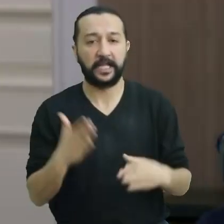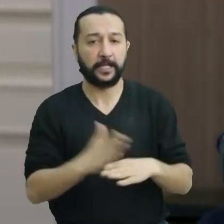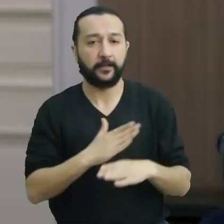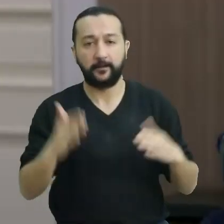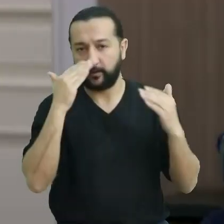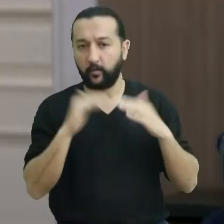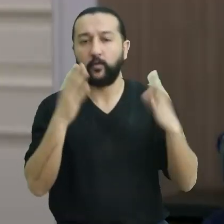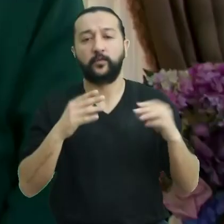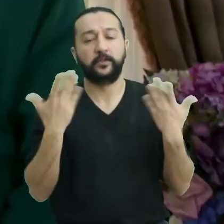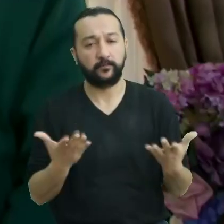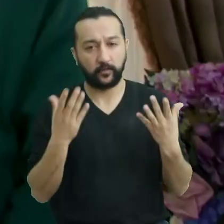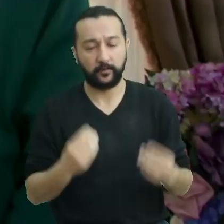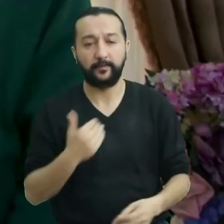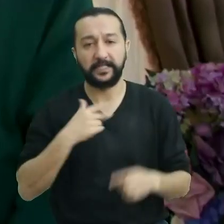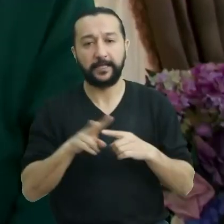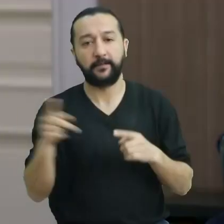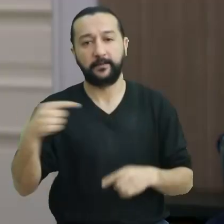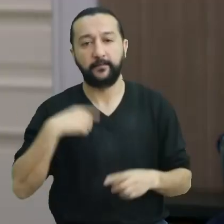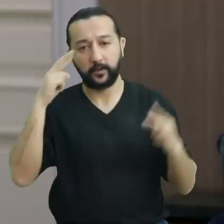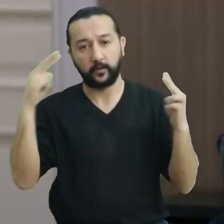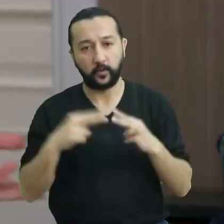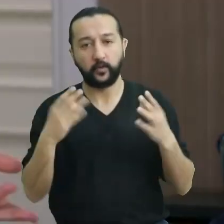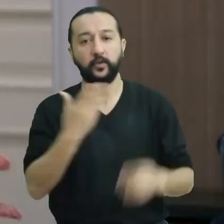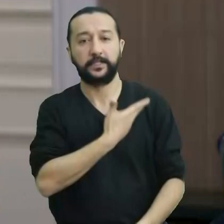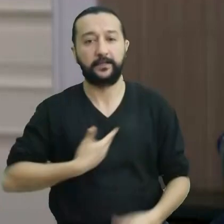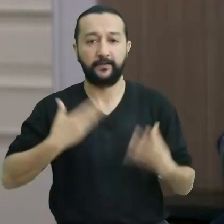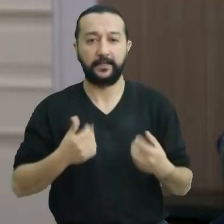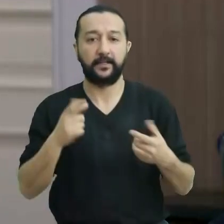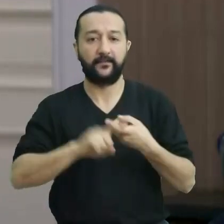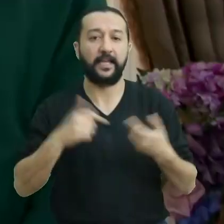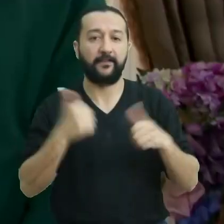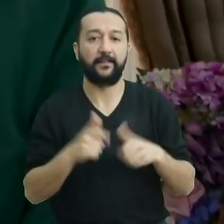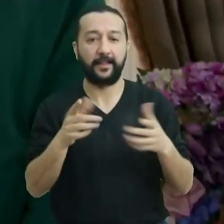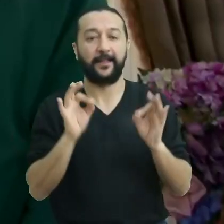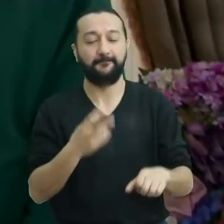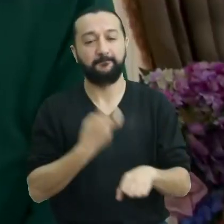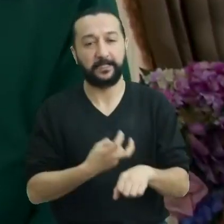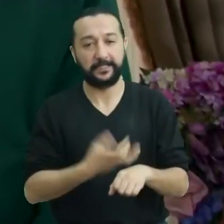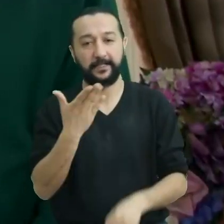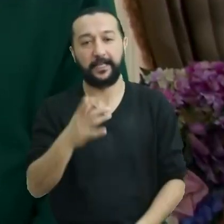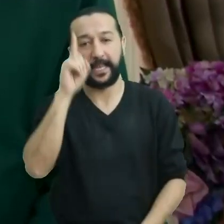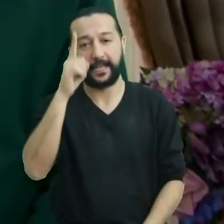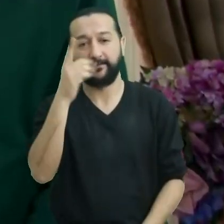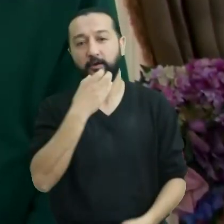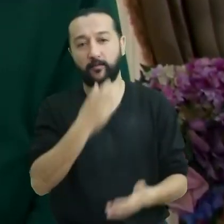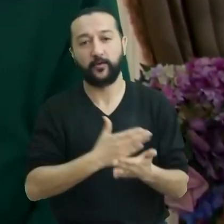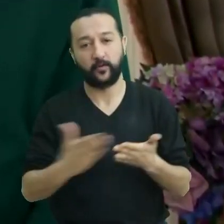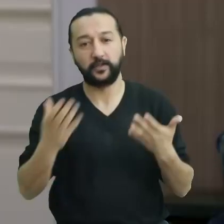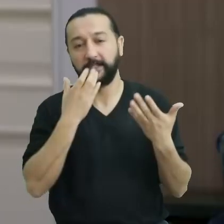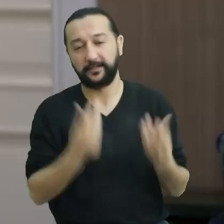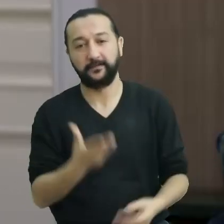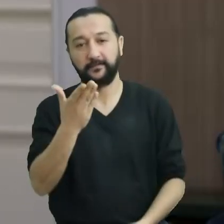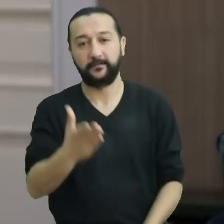Niye uygun olmasın canım? Biz Kemal'imle birbirimizi gördük, çok sevdik ve evlendik. Ay maşallah, Allah bir yastıkta